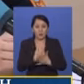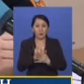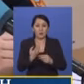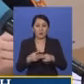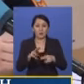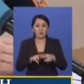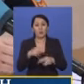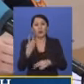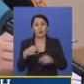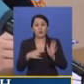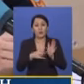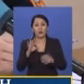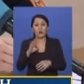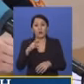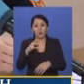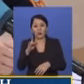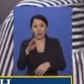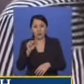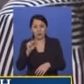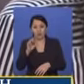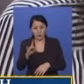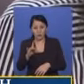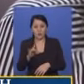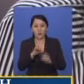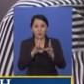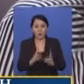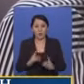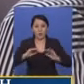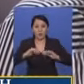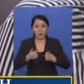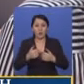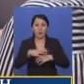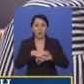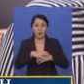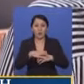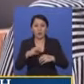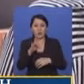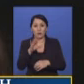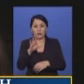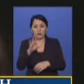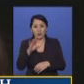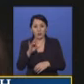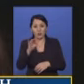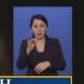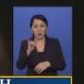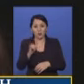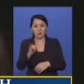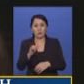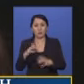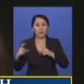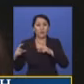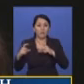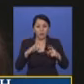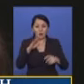яғни 27 қазан күні Айыртау ауданында да қайғылы оқиға орын алды. Көкшетау строй недра жауапкершілігі шектеулі серіктестігінің жылжымалы